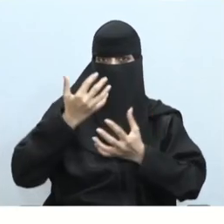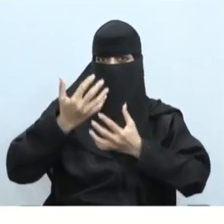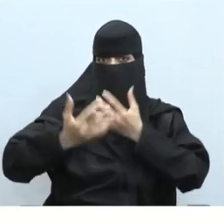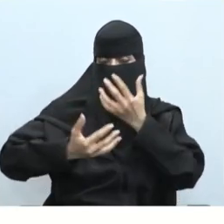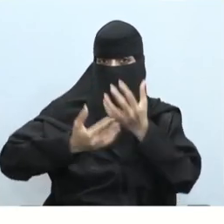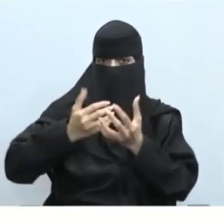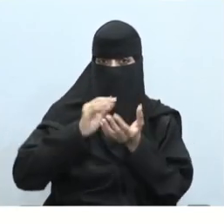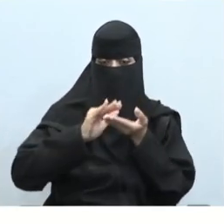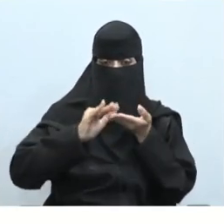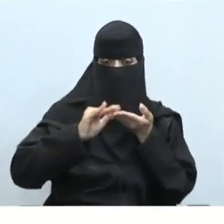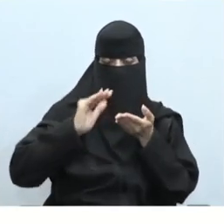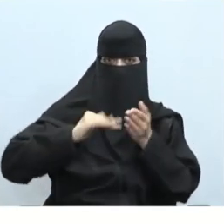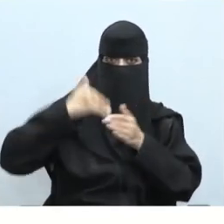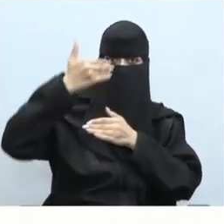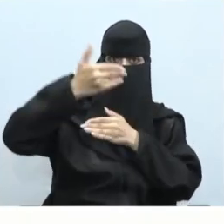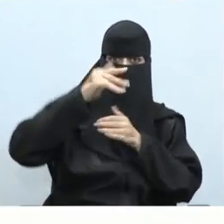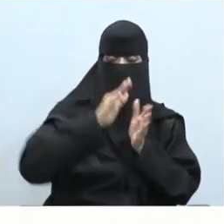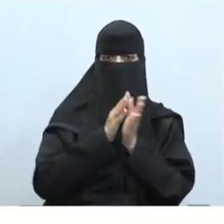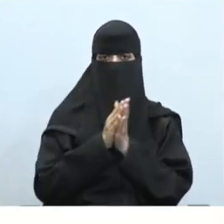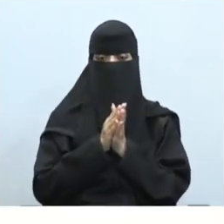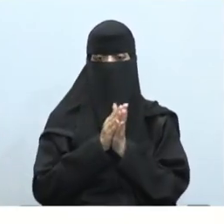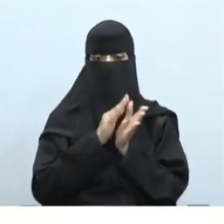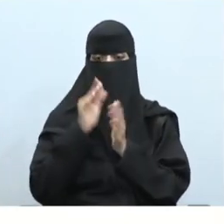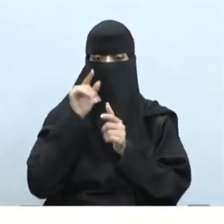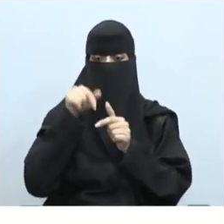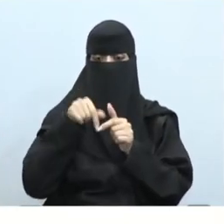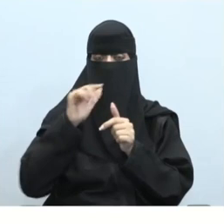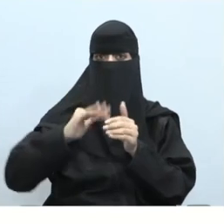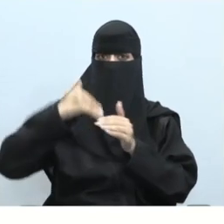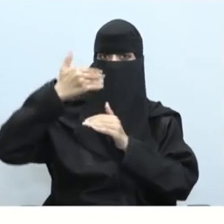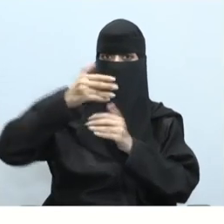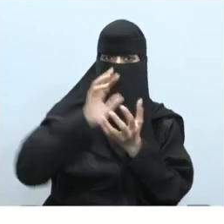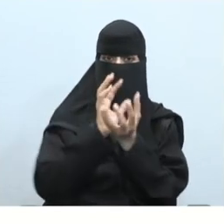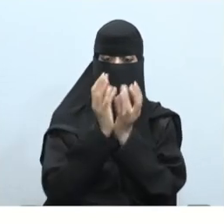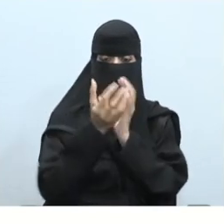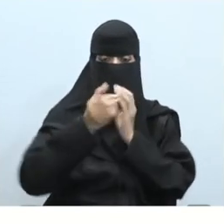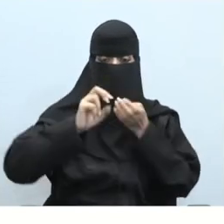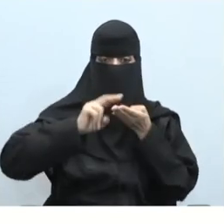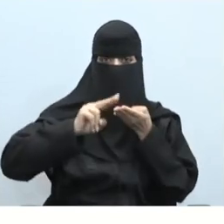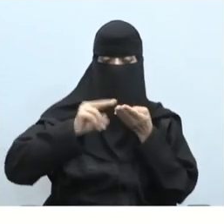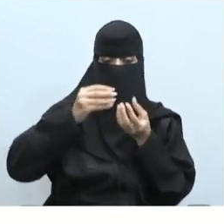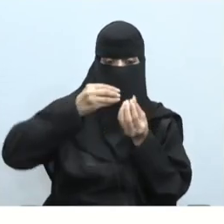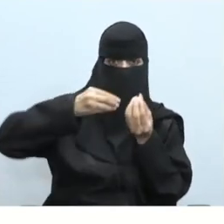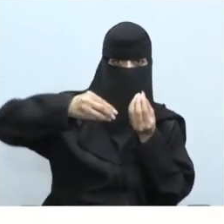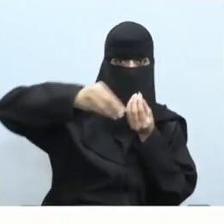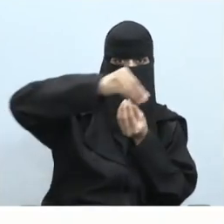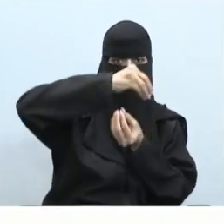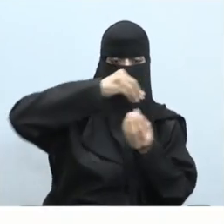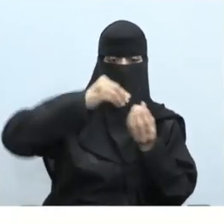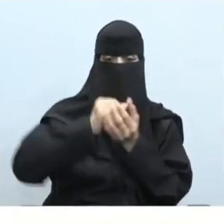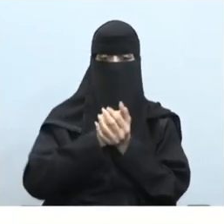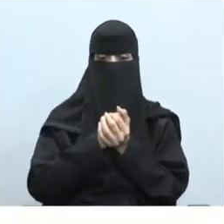الارض ونتائجها وما ينتج عن هذه الحركه نتائج حركه الارض حول محورها